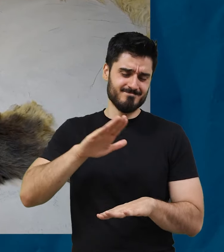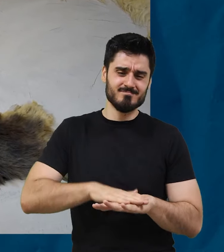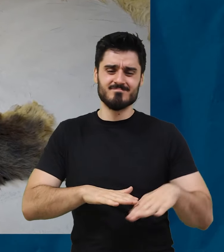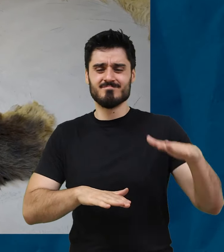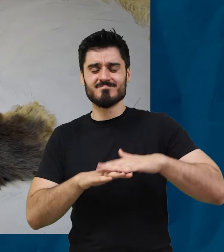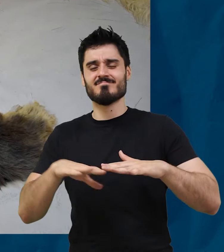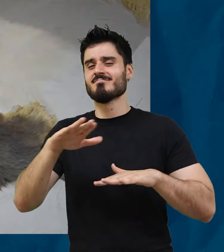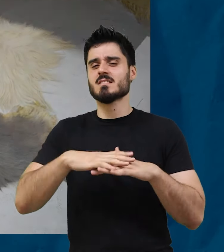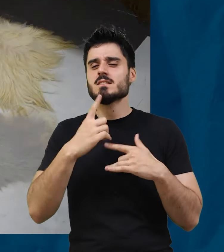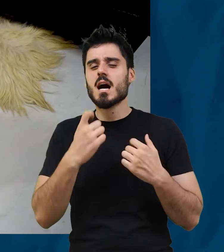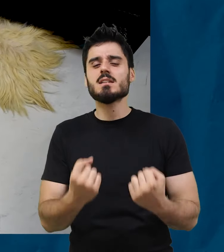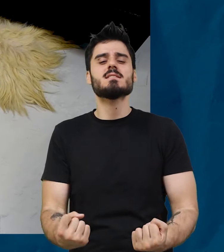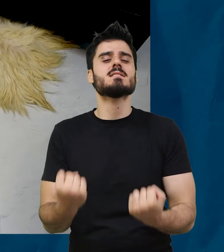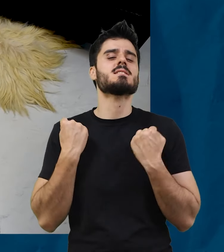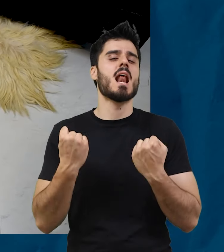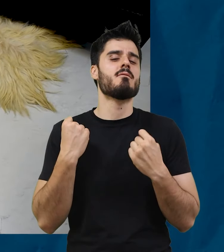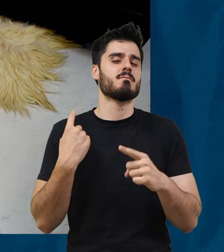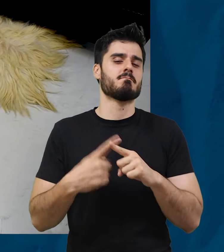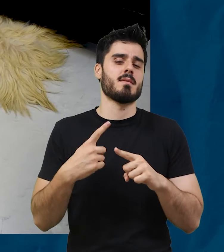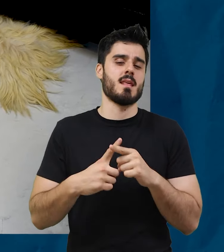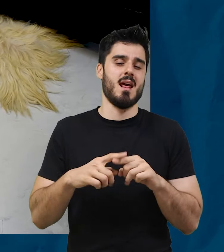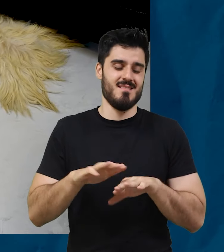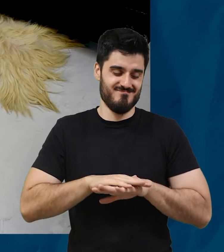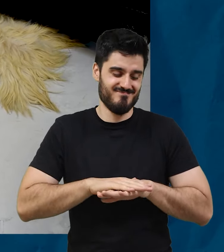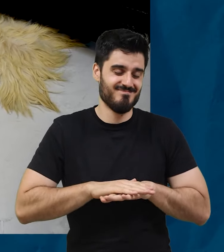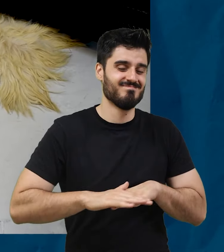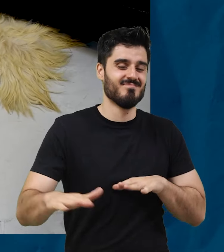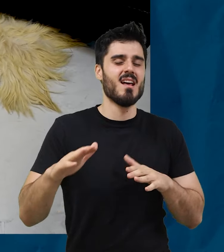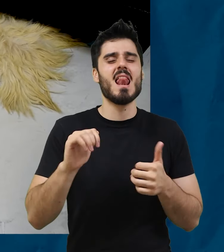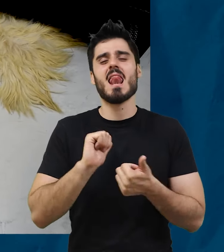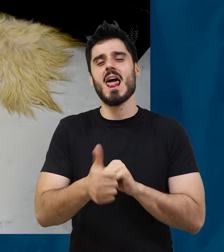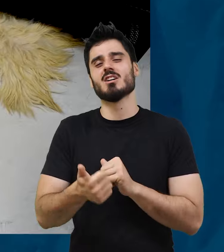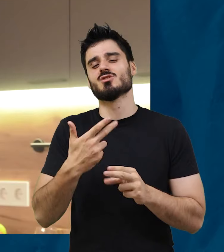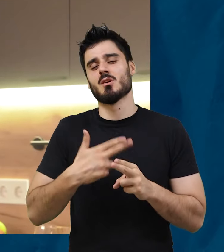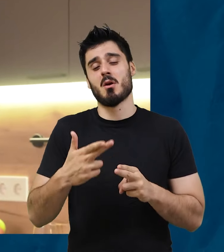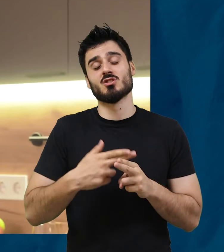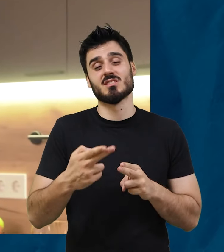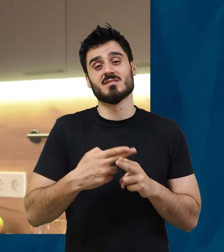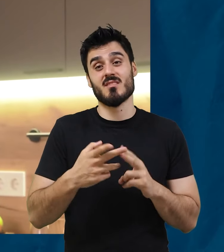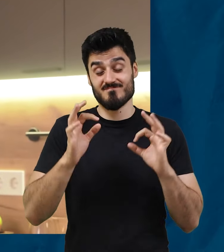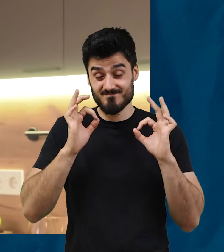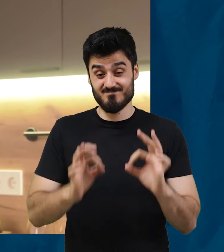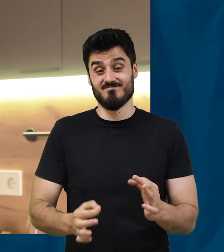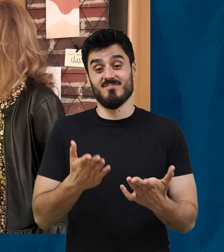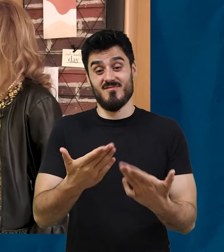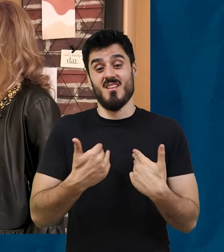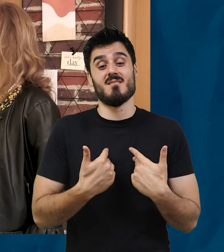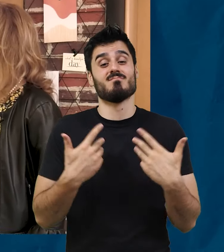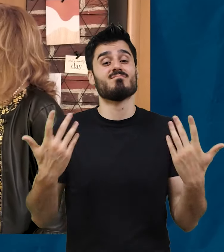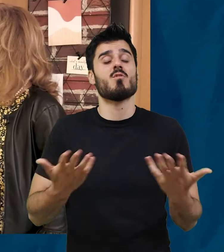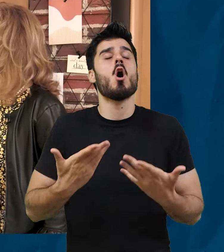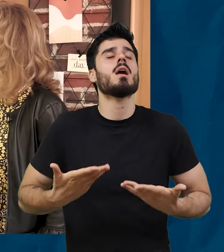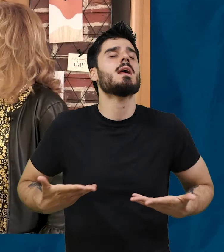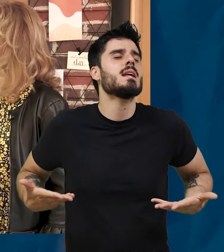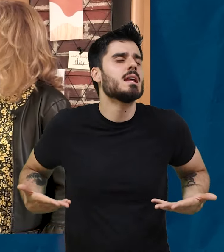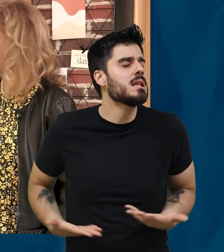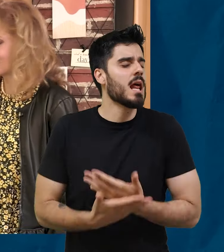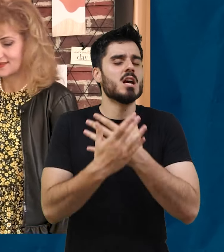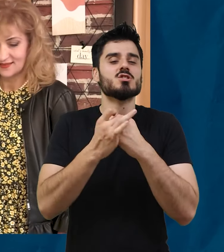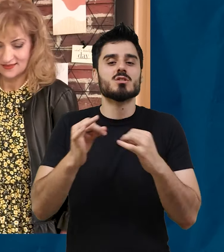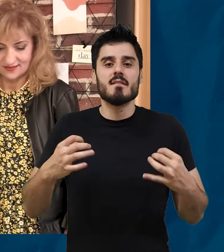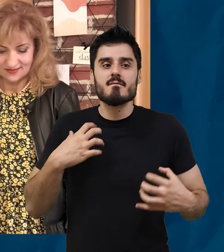по него, за да има тази здравина, да има тази повърхнина, която много лесно се почиства, така че наистина за мен той е така доста интересен